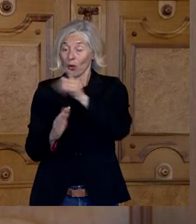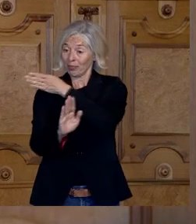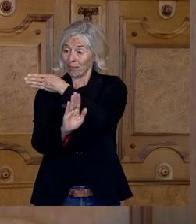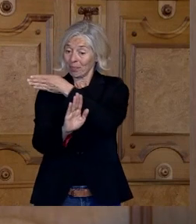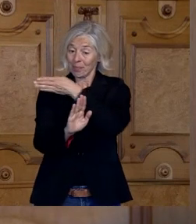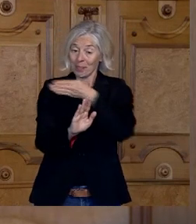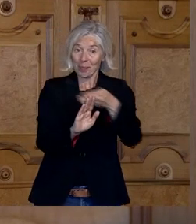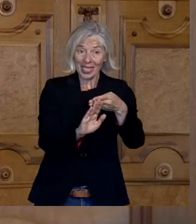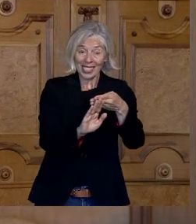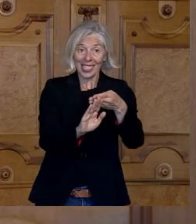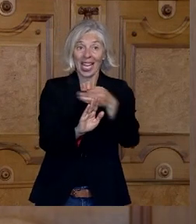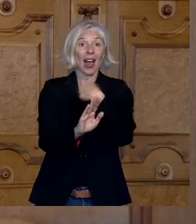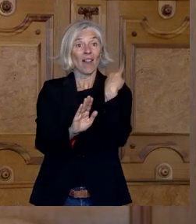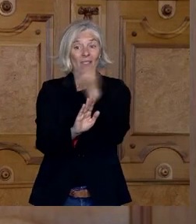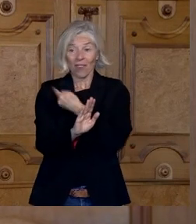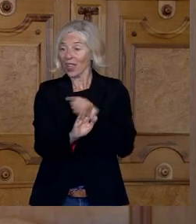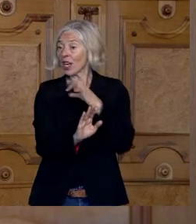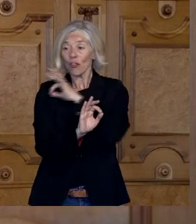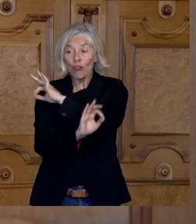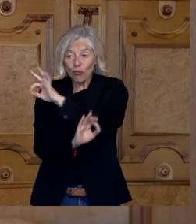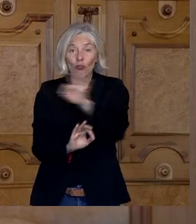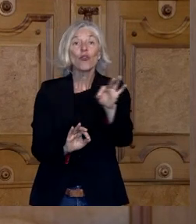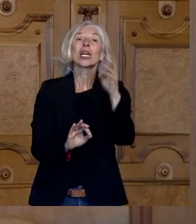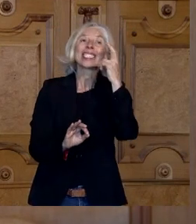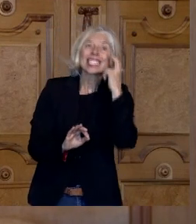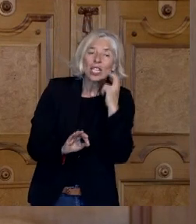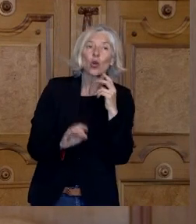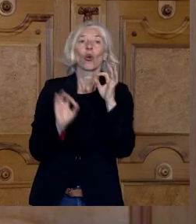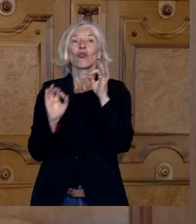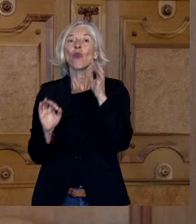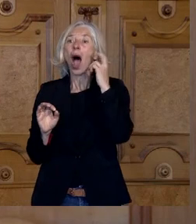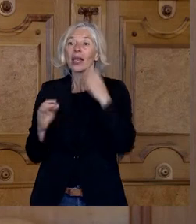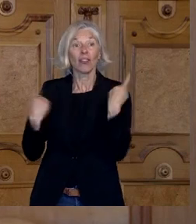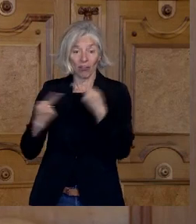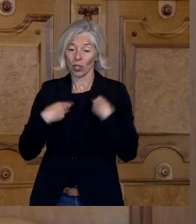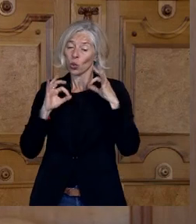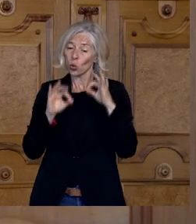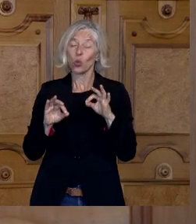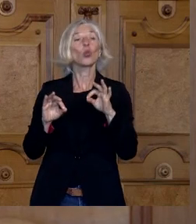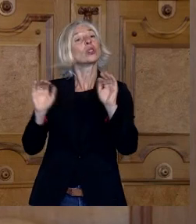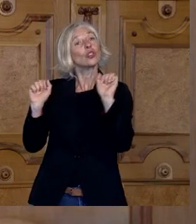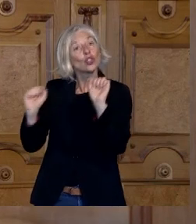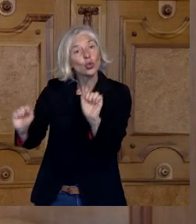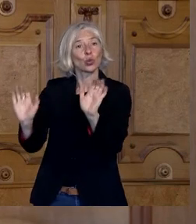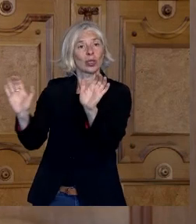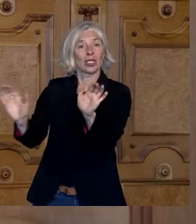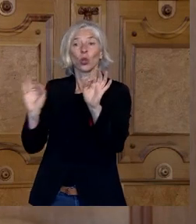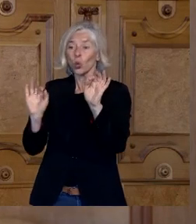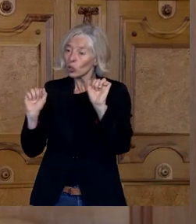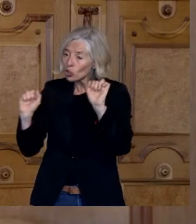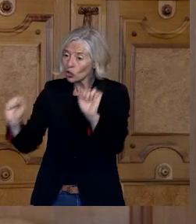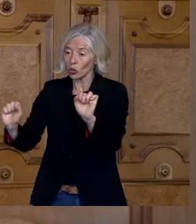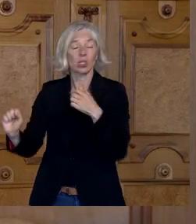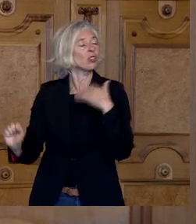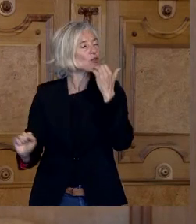das lokale Geschehen in Augsburg und Umgebung sehr gut behütet und beschützt haben. Und das ist jetzt schon der Dank an die